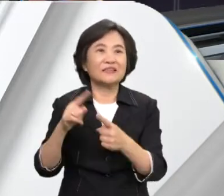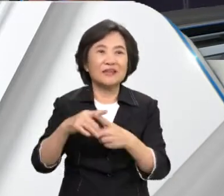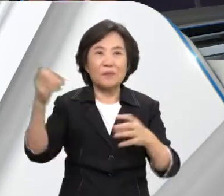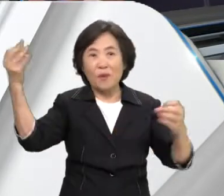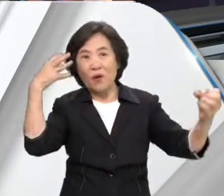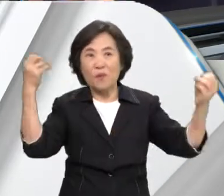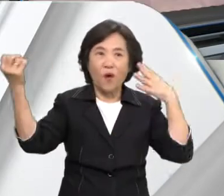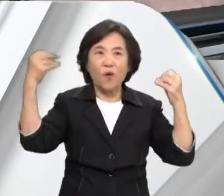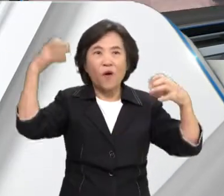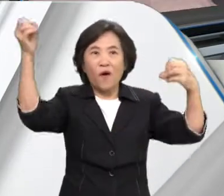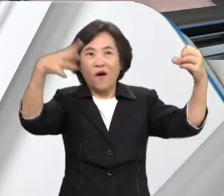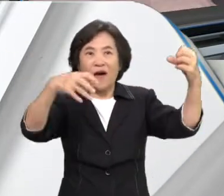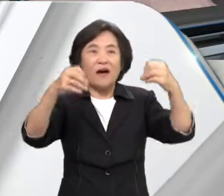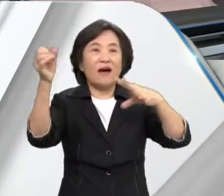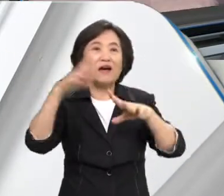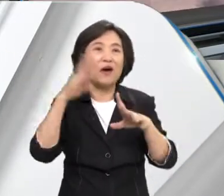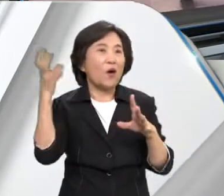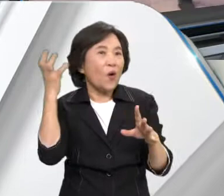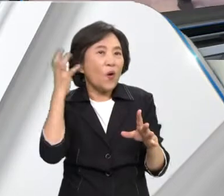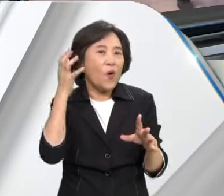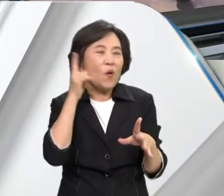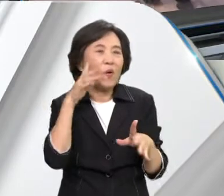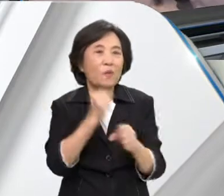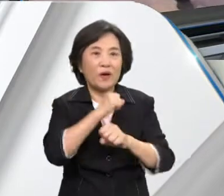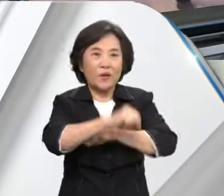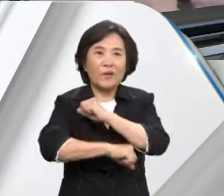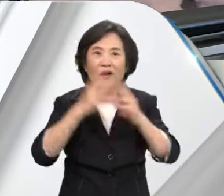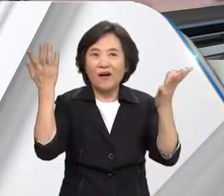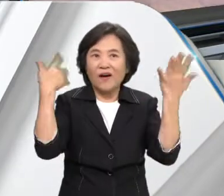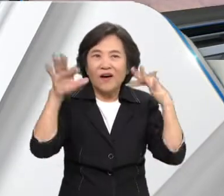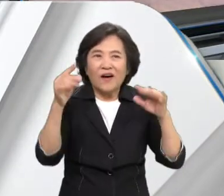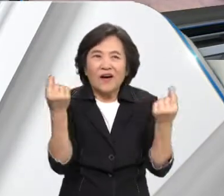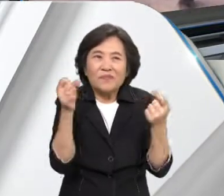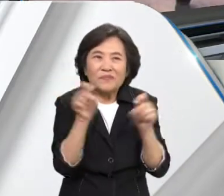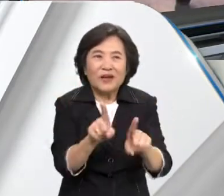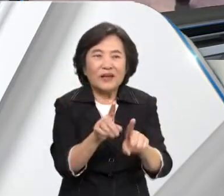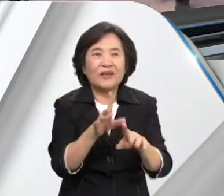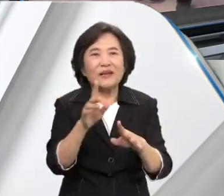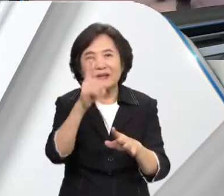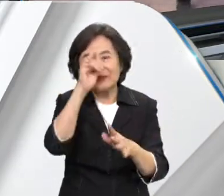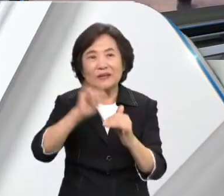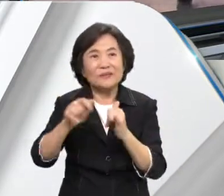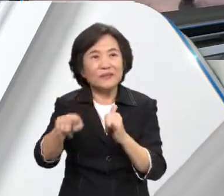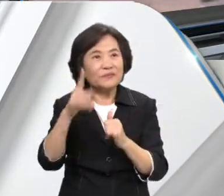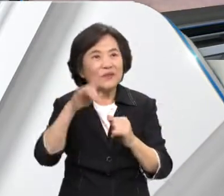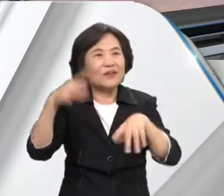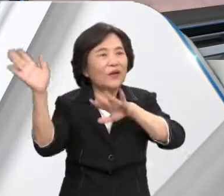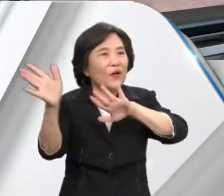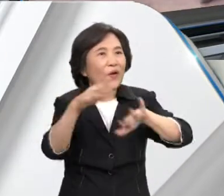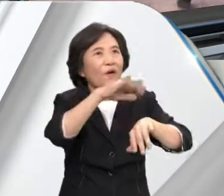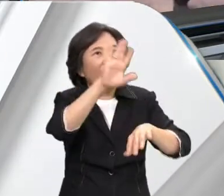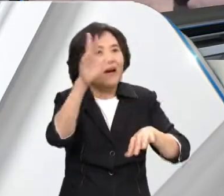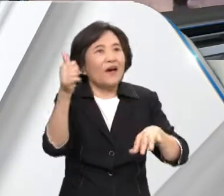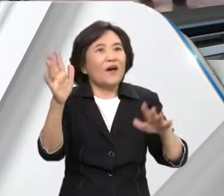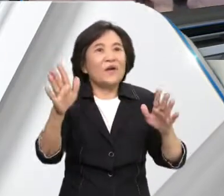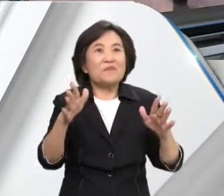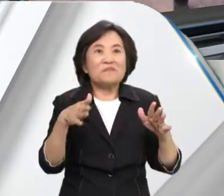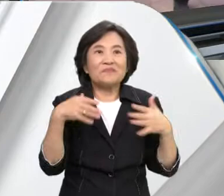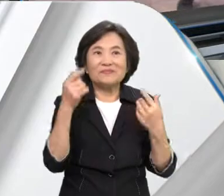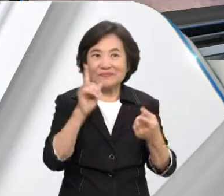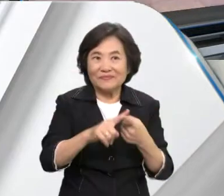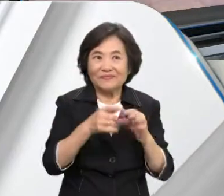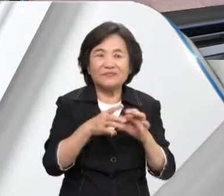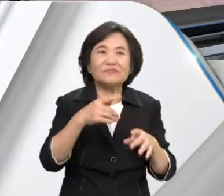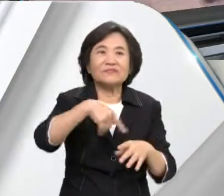派上供设备变作只大型的 party 庆祝。希望乡亲们就对秋天天气暖和的时